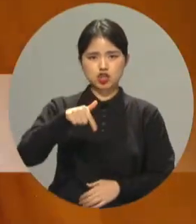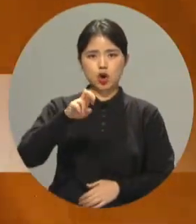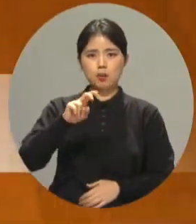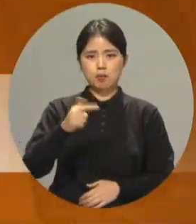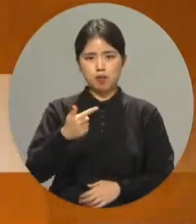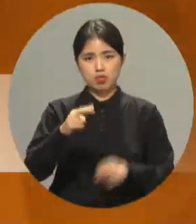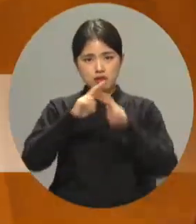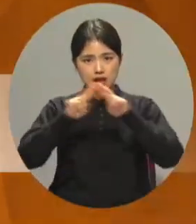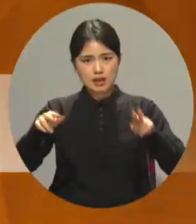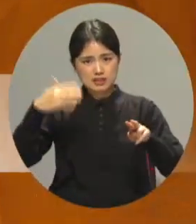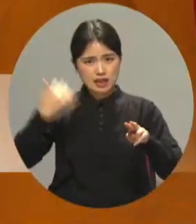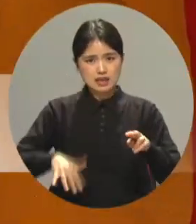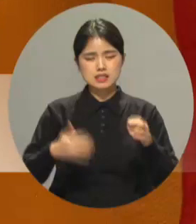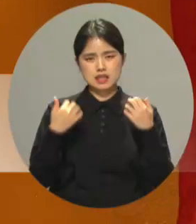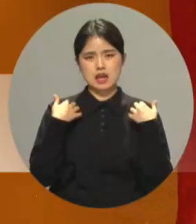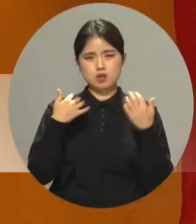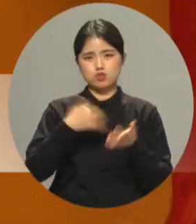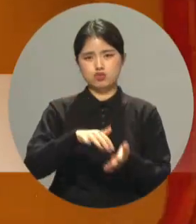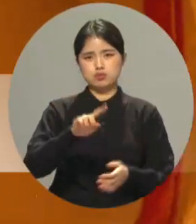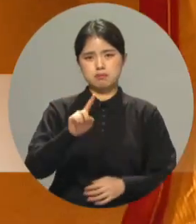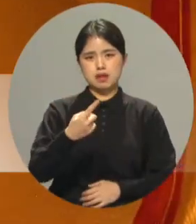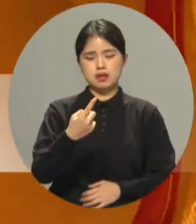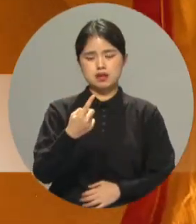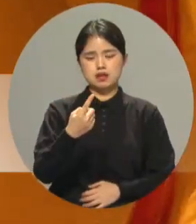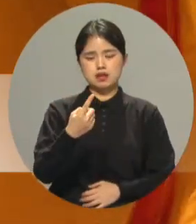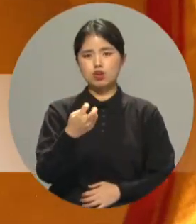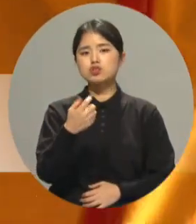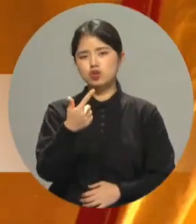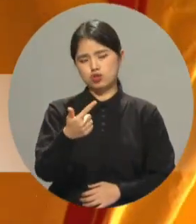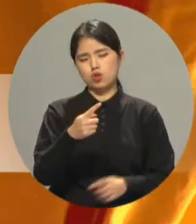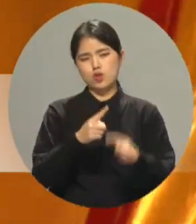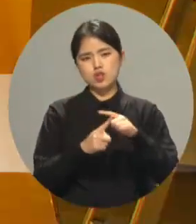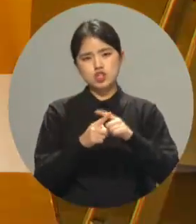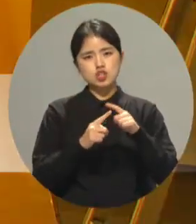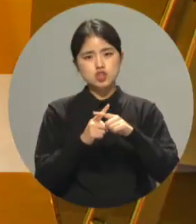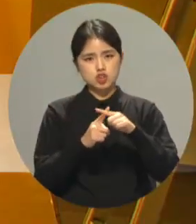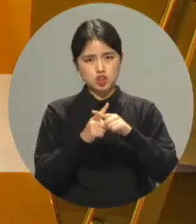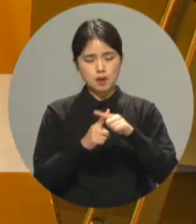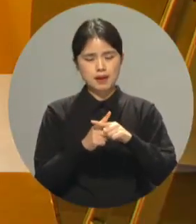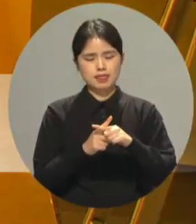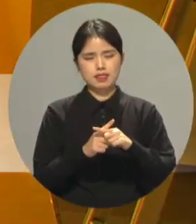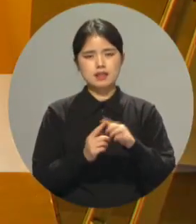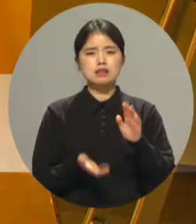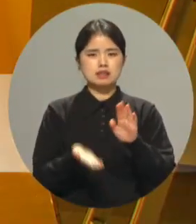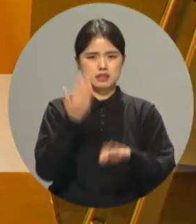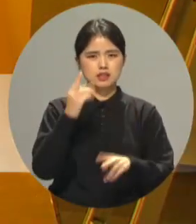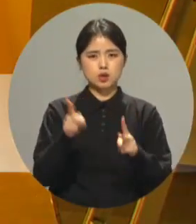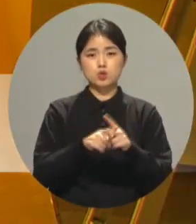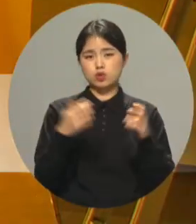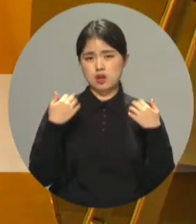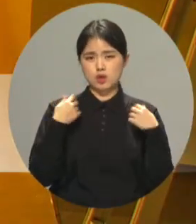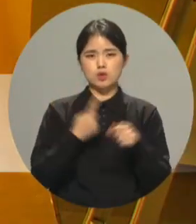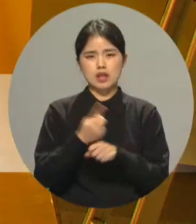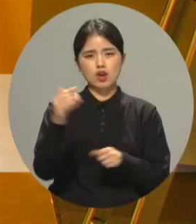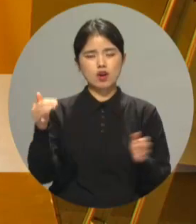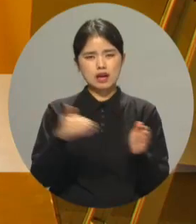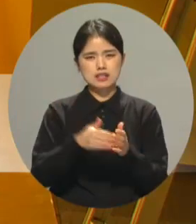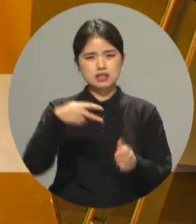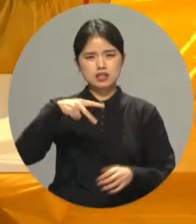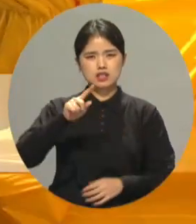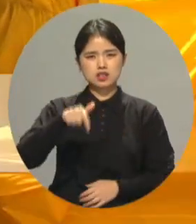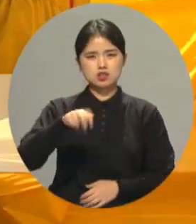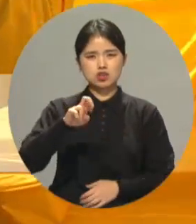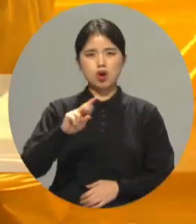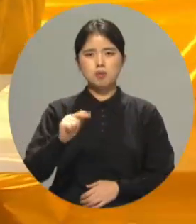작업이 이뤄지지 않은 학교는 100 36곳으로 절반 가까이가 초등학교인데 내년까지는 성면 해치 작업을